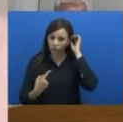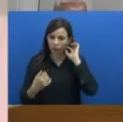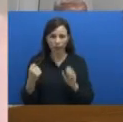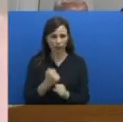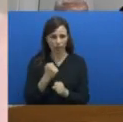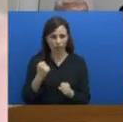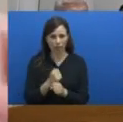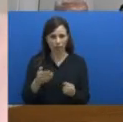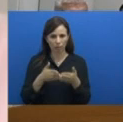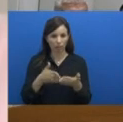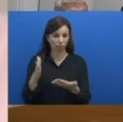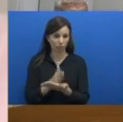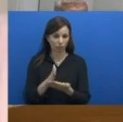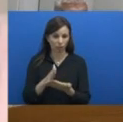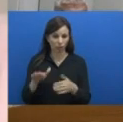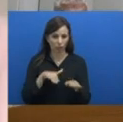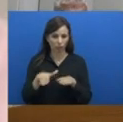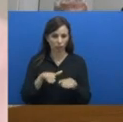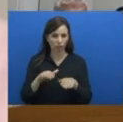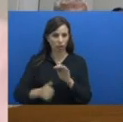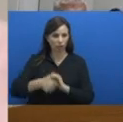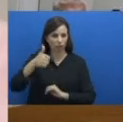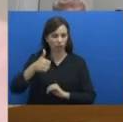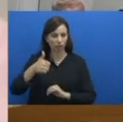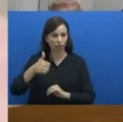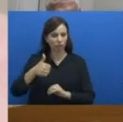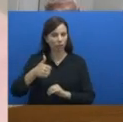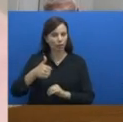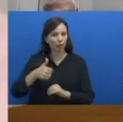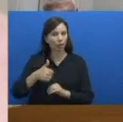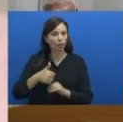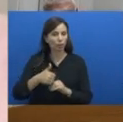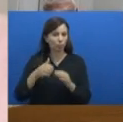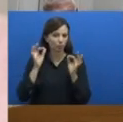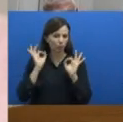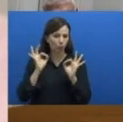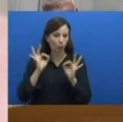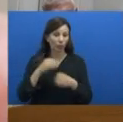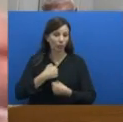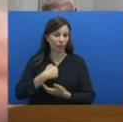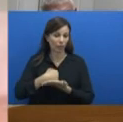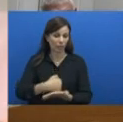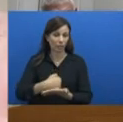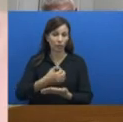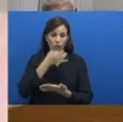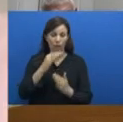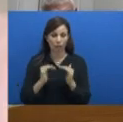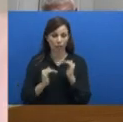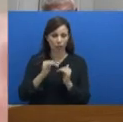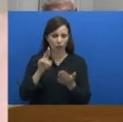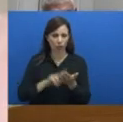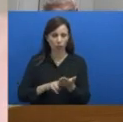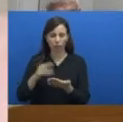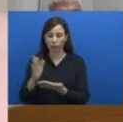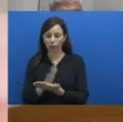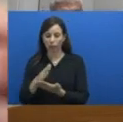نظام ائتلافي، فكل حكومة هي عبارة عن أغلبية في داخل الكنيسة. فبقول لهم إنه إحنا انتخبنا الشعب، مش مهم يعني أي قرار نتخذه